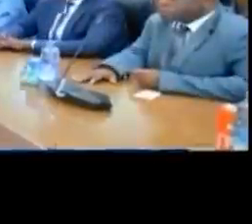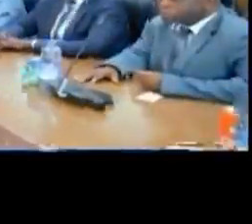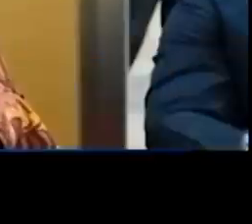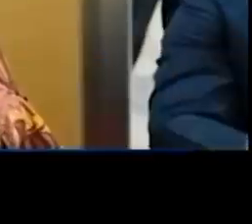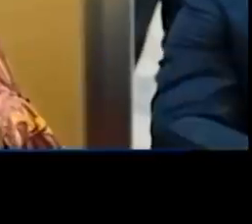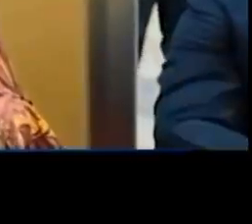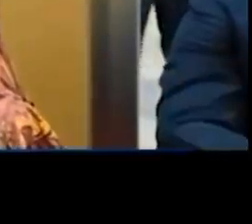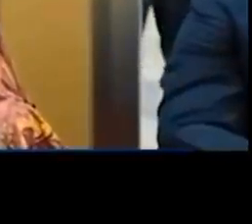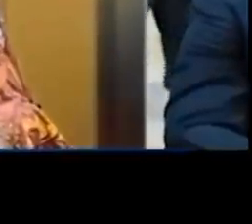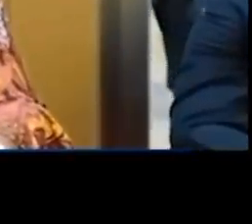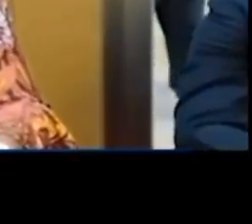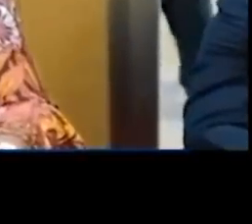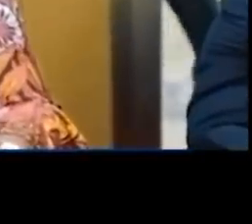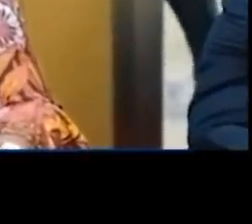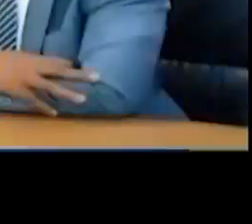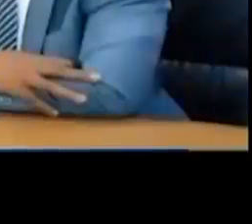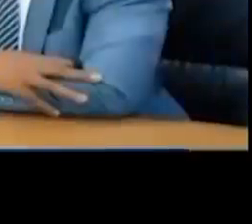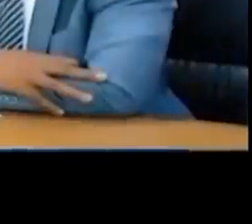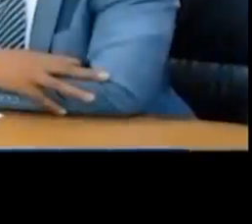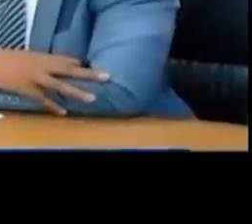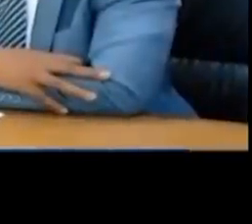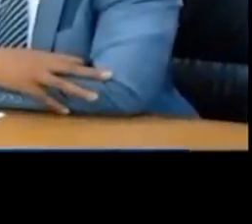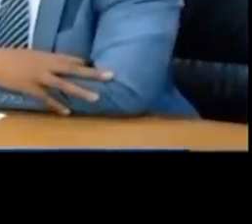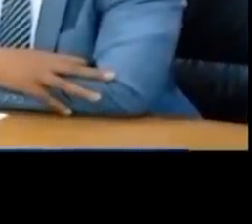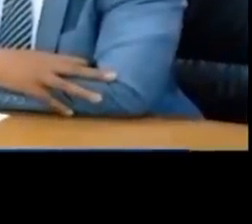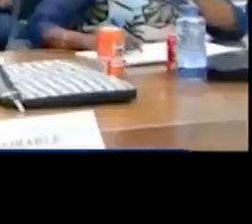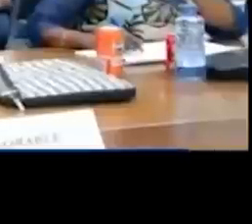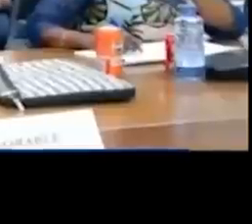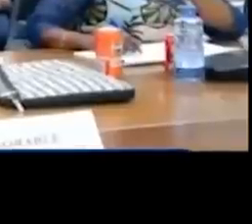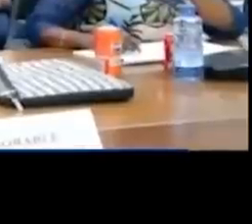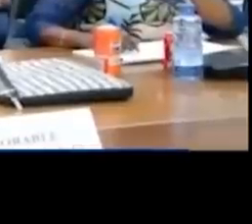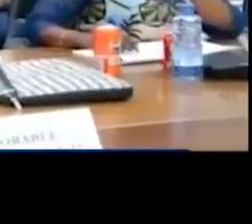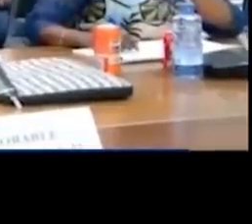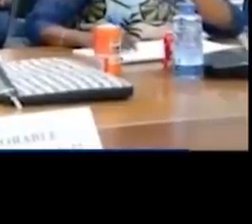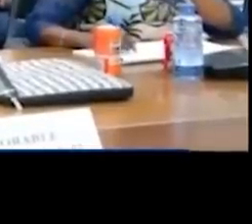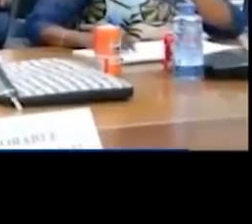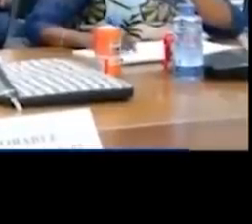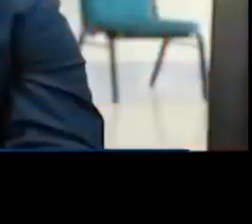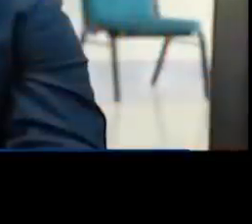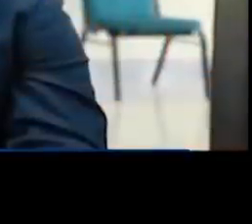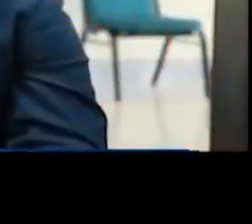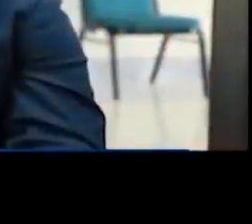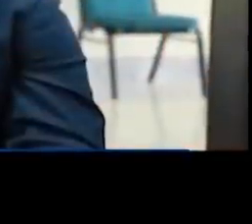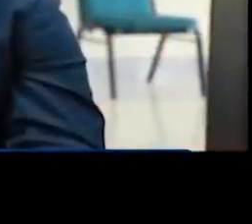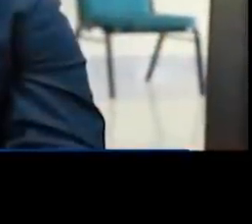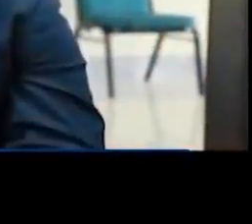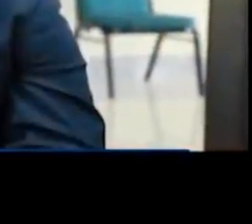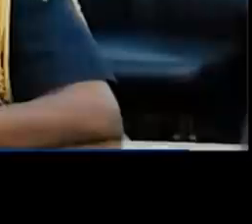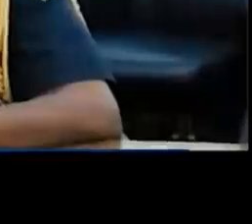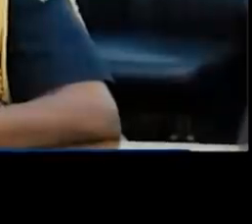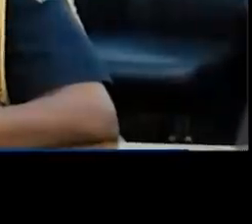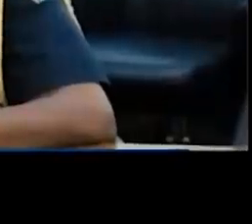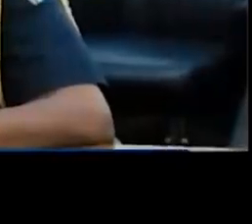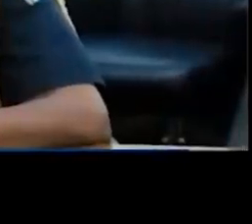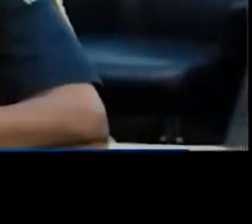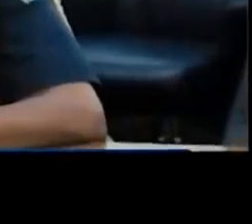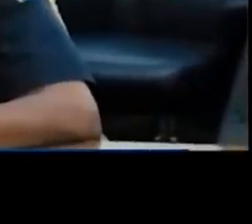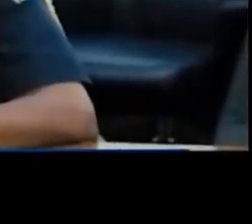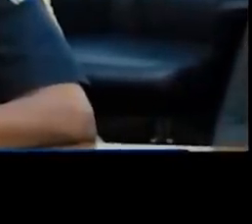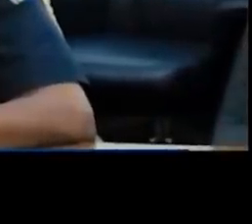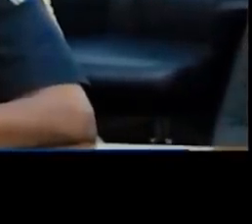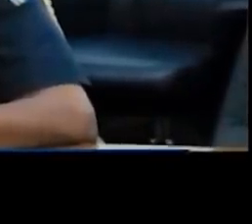trouver solution durable à cet épineux problème de l'insécurité qui perturbe la paix des paisibles citoyens. Vous savez, il y a eu